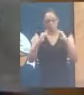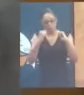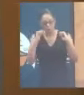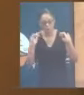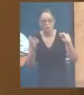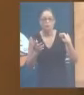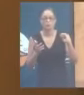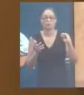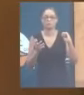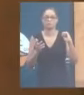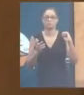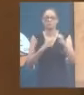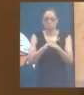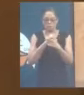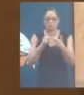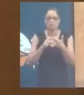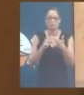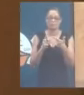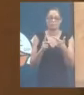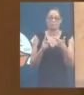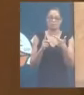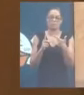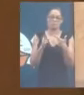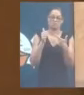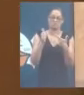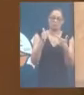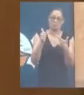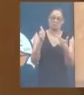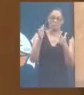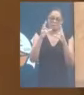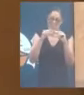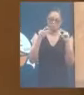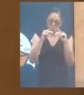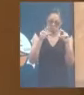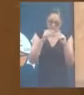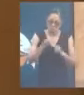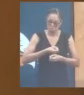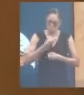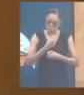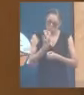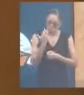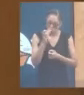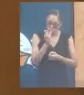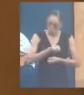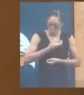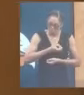d'accord. Deuxième chose, vous employez des mots qui sont terrifiants,